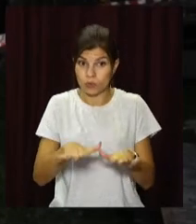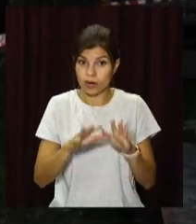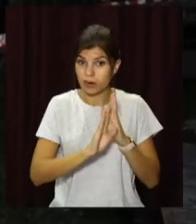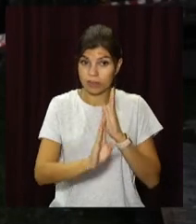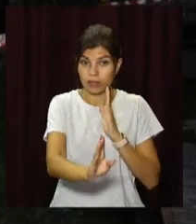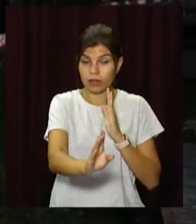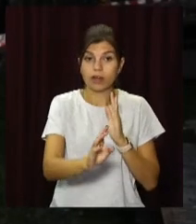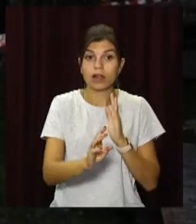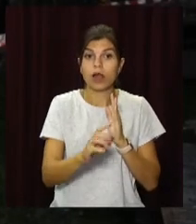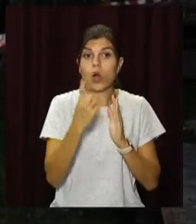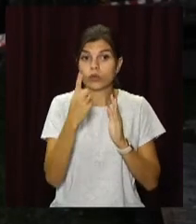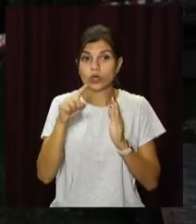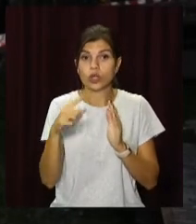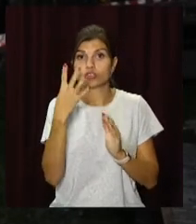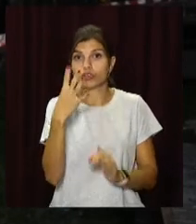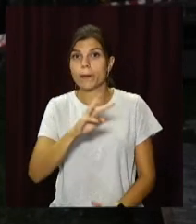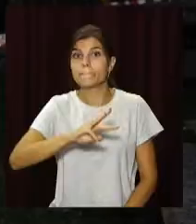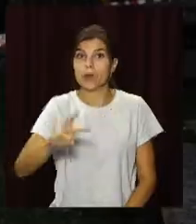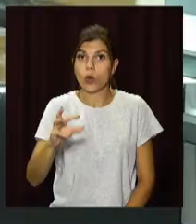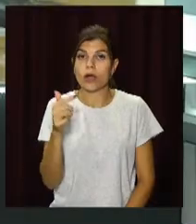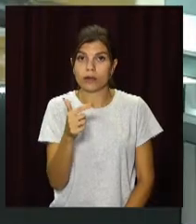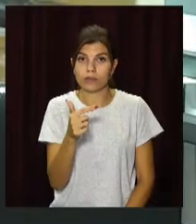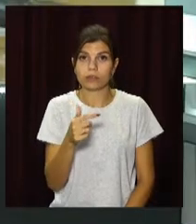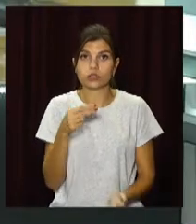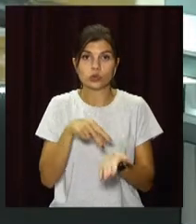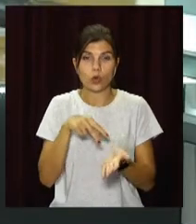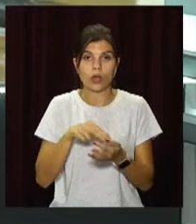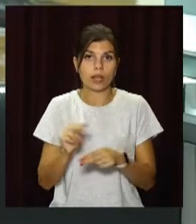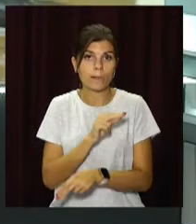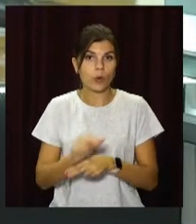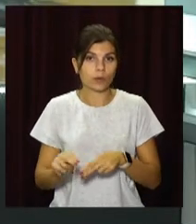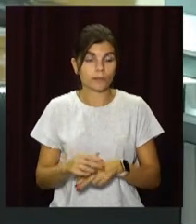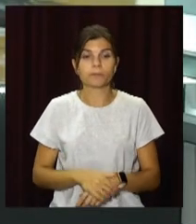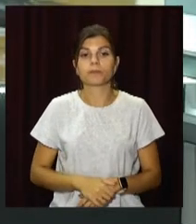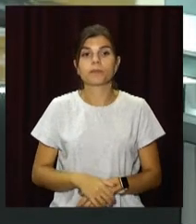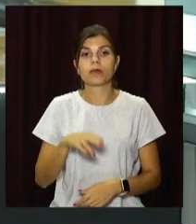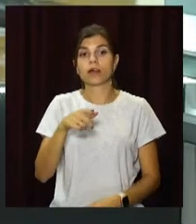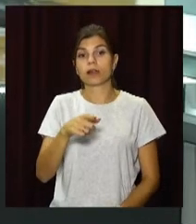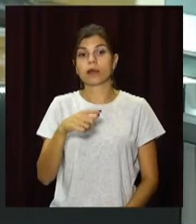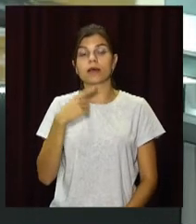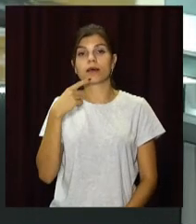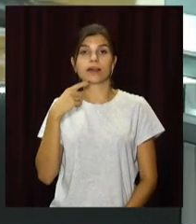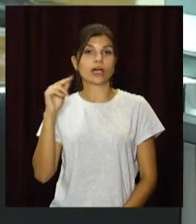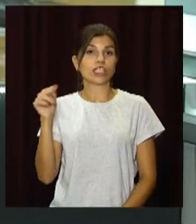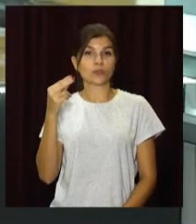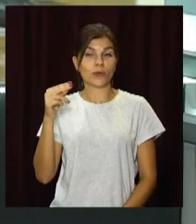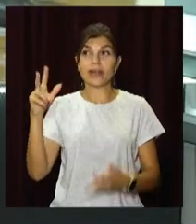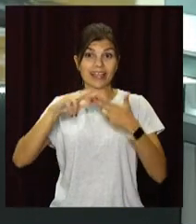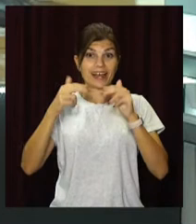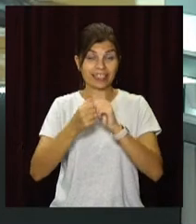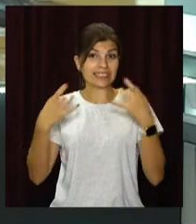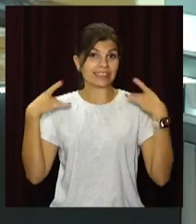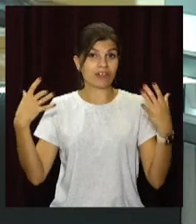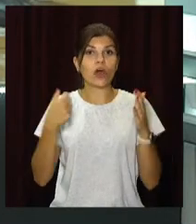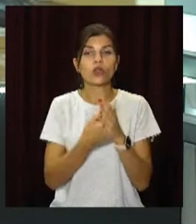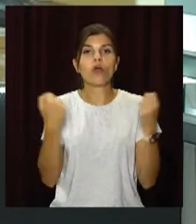об'єкті – 1,4 мільйона гривень. Парад чемпіонів у Кам'янському. Традиційне спортивне свято провели